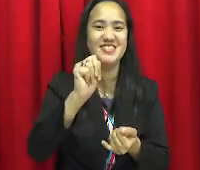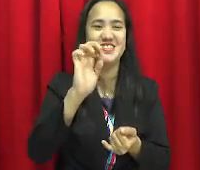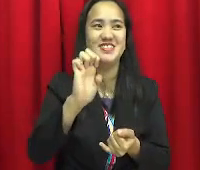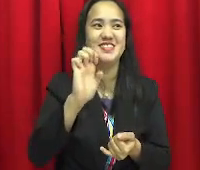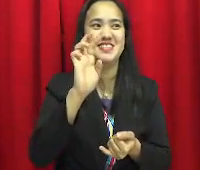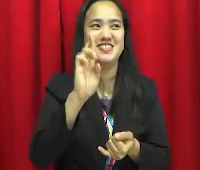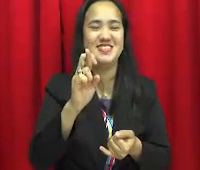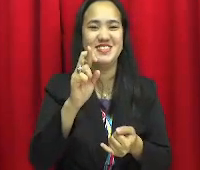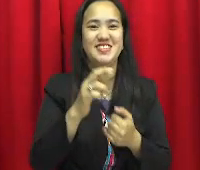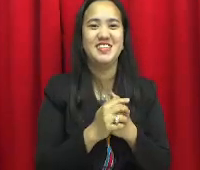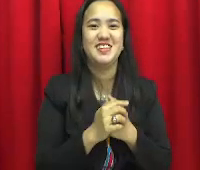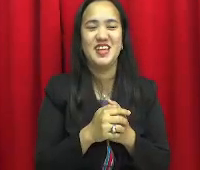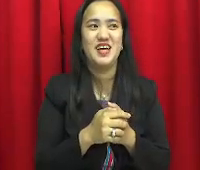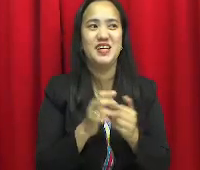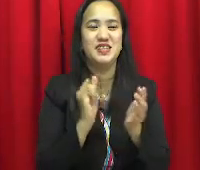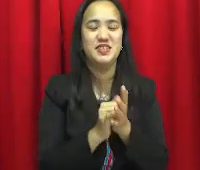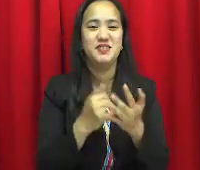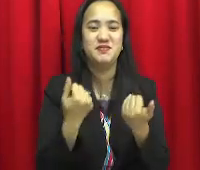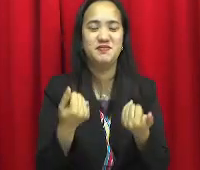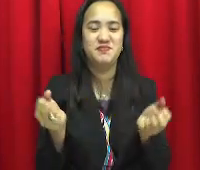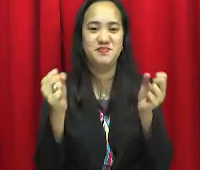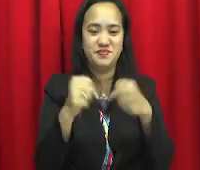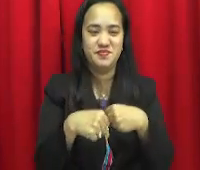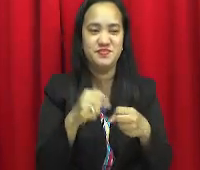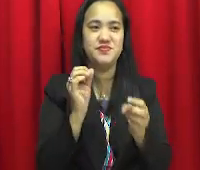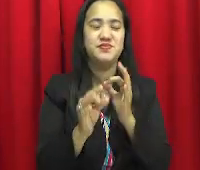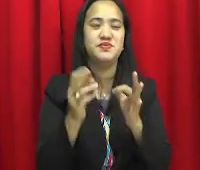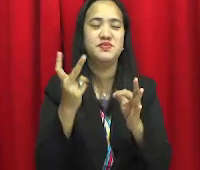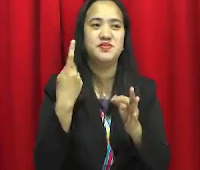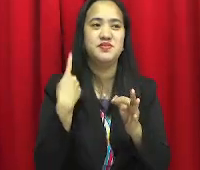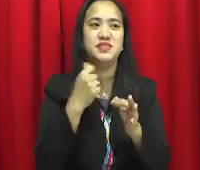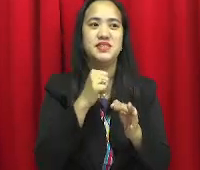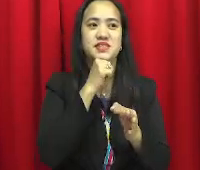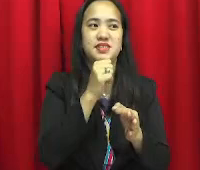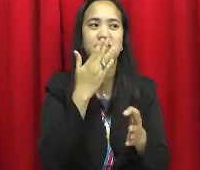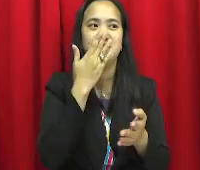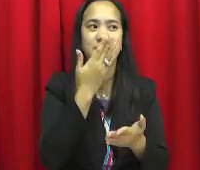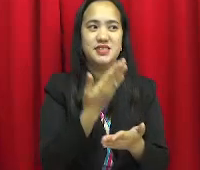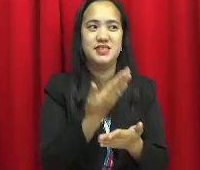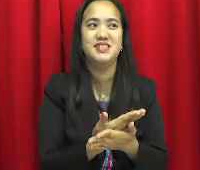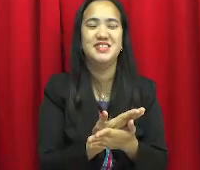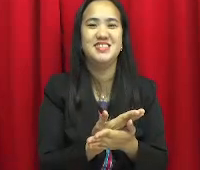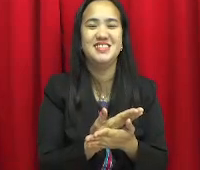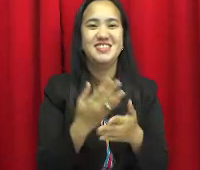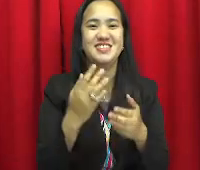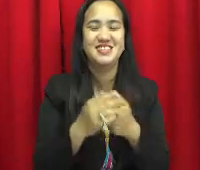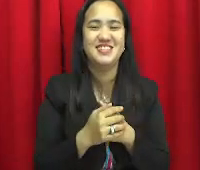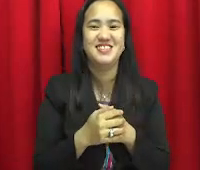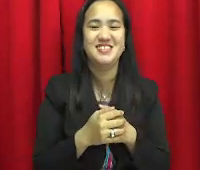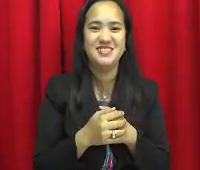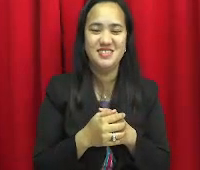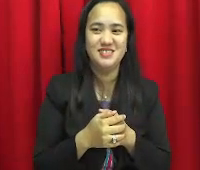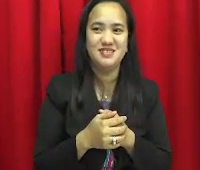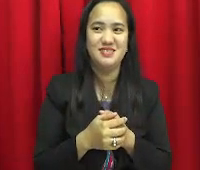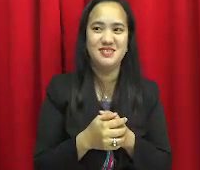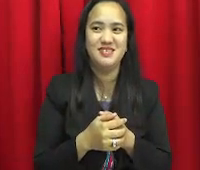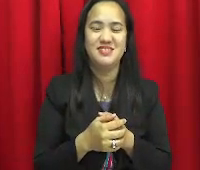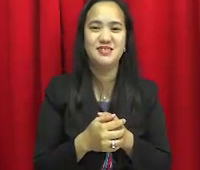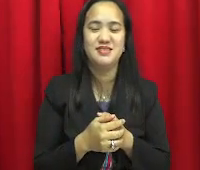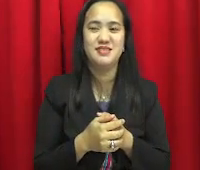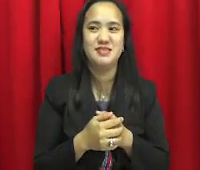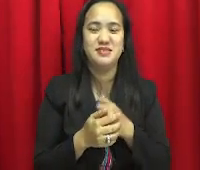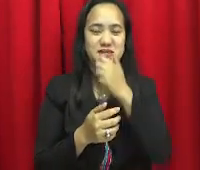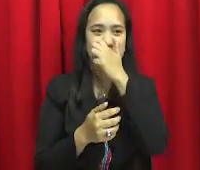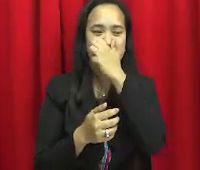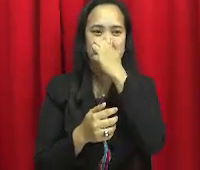na lang na ganyan. Pero pagka meron siyang, pagka meron naman siyang hindi na naman ulit ginagawa, lumalaki na naman uli yan. Utas pa,